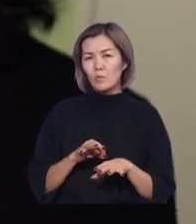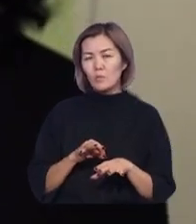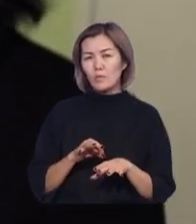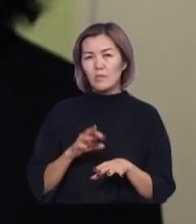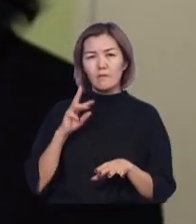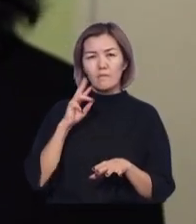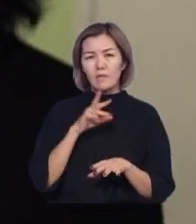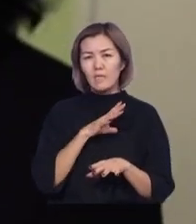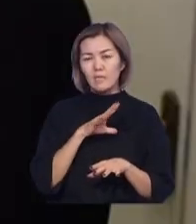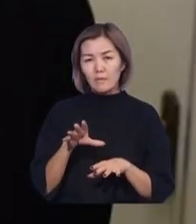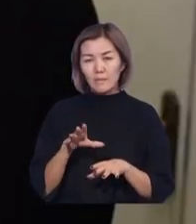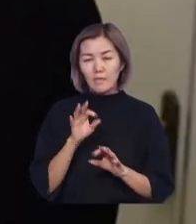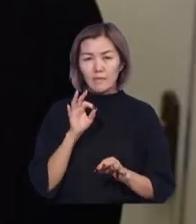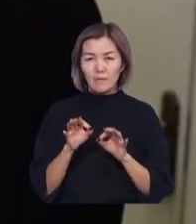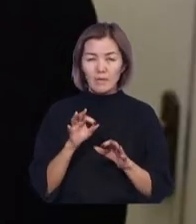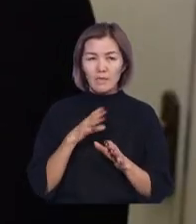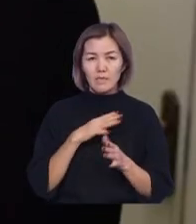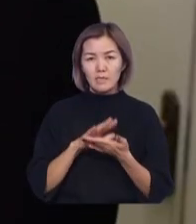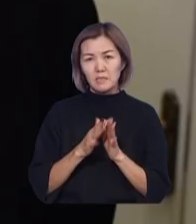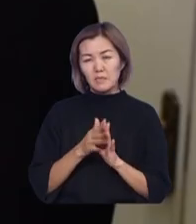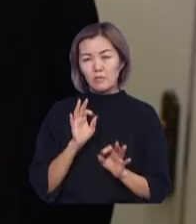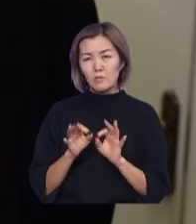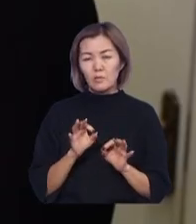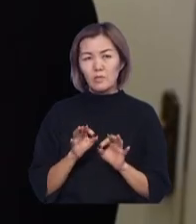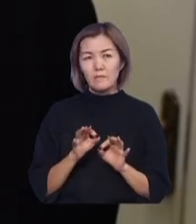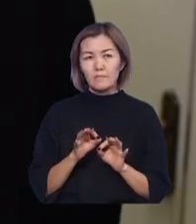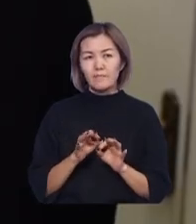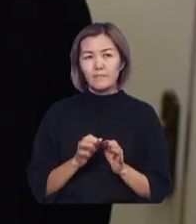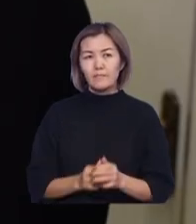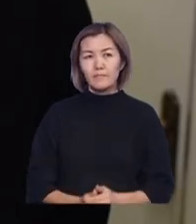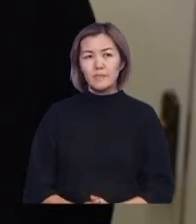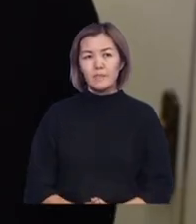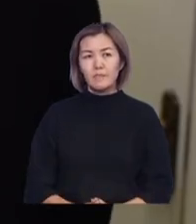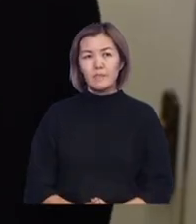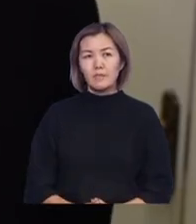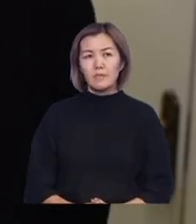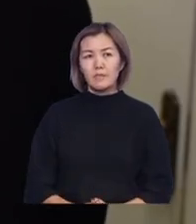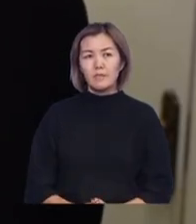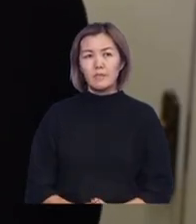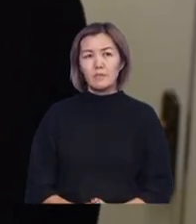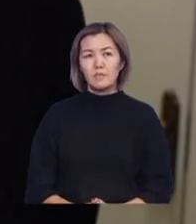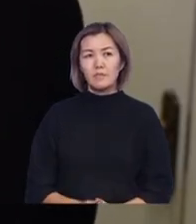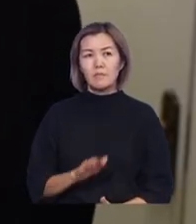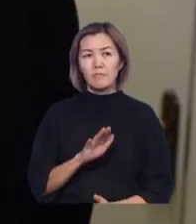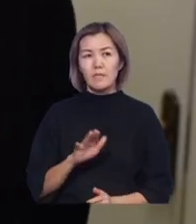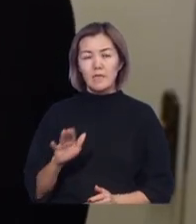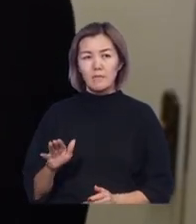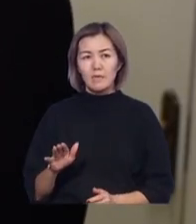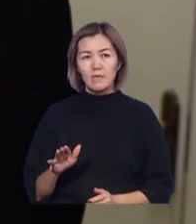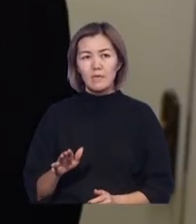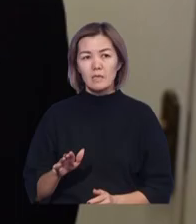жақсы деңгейде өтті. Енді өзімнің, тек енді өз басыма келетін болсам, енді өзімнің оқушыларым, ой, балаларыма